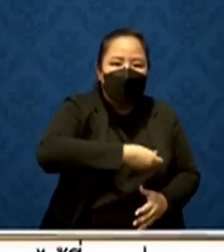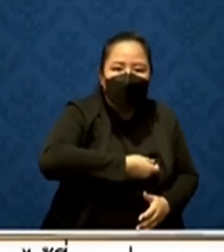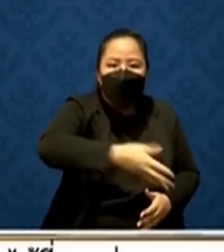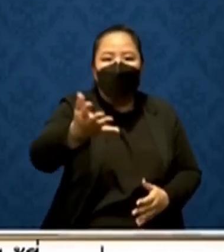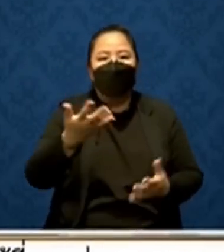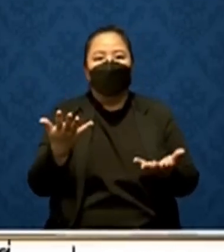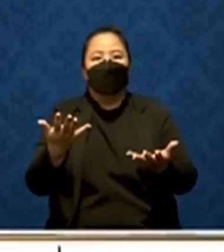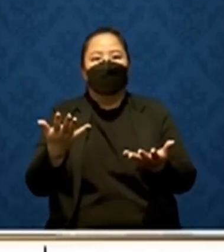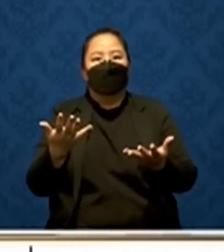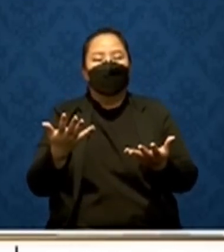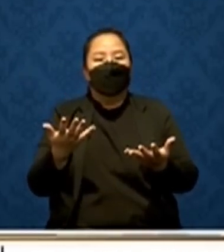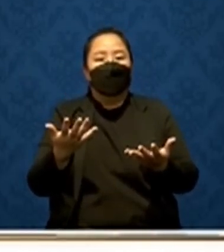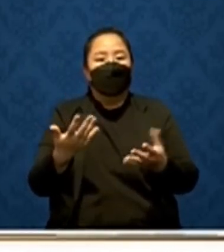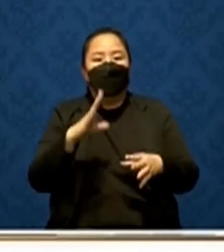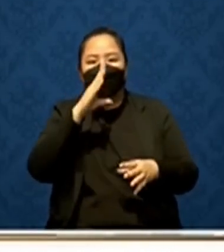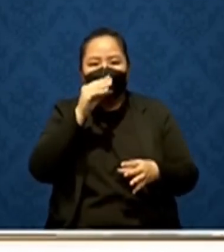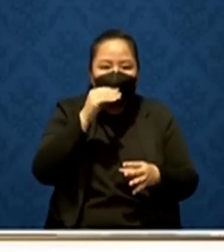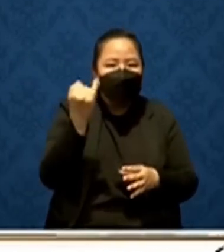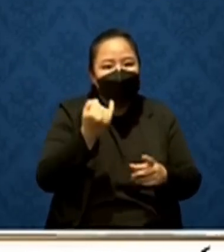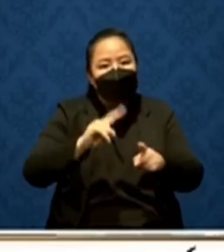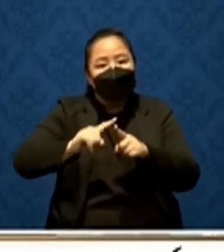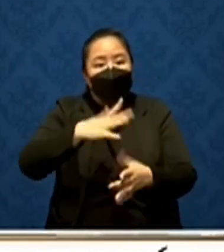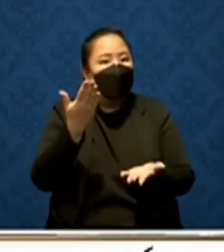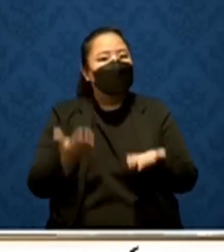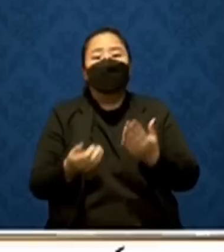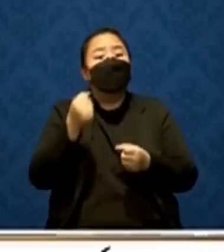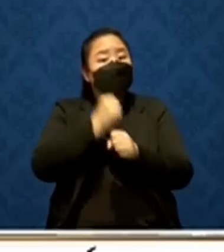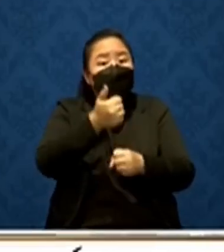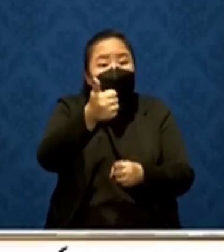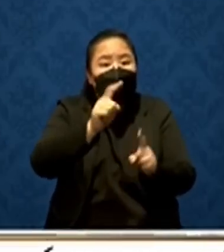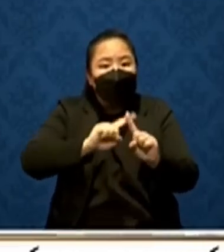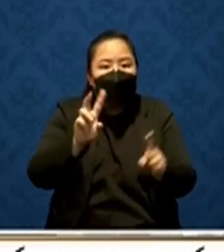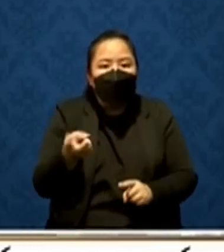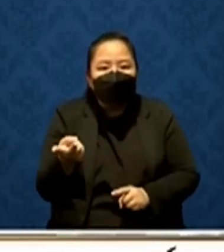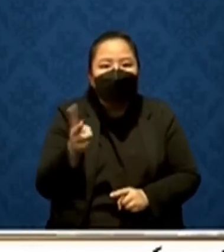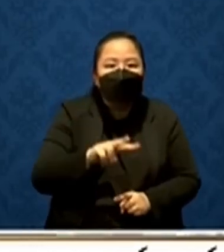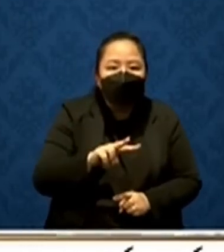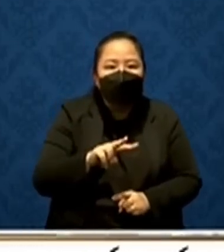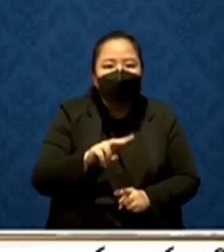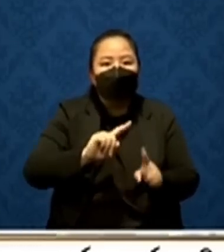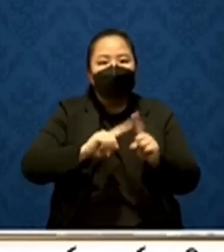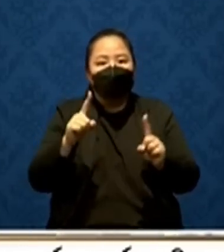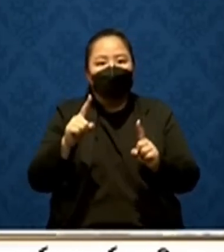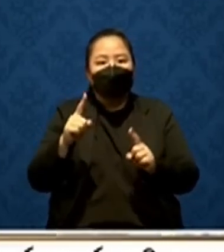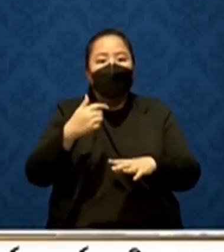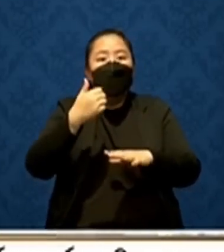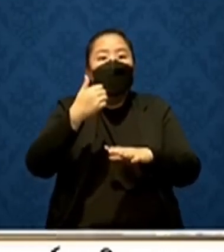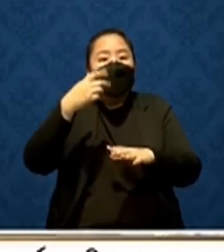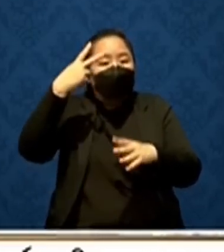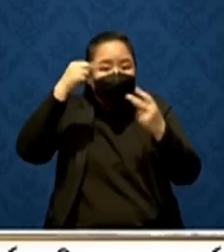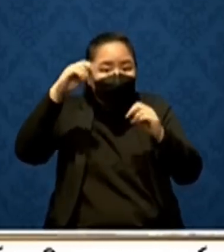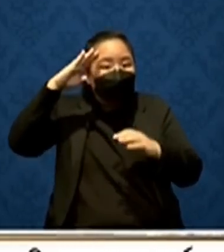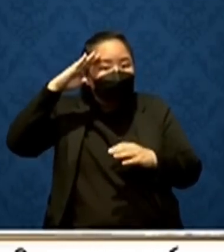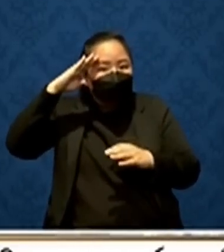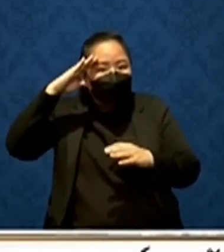อยากจะฉีดหน้าไทยก็ทำได้มีแต่มันกลับกันนะนอนครับพลเอกประยุทธ์เดินทางออกไป